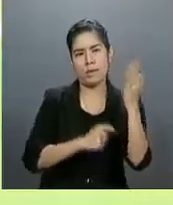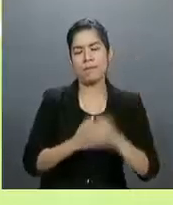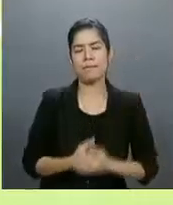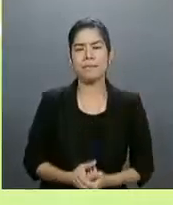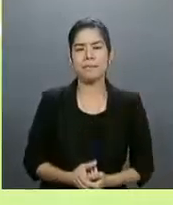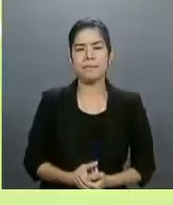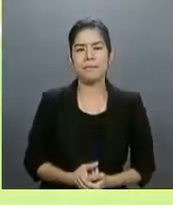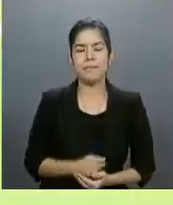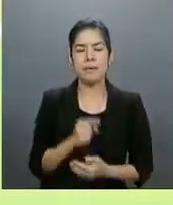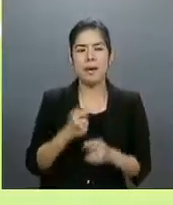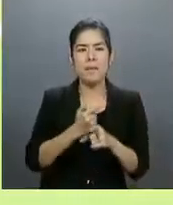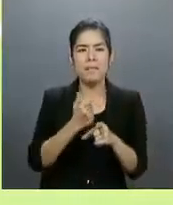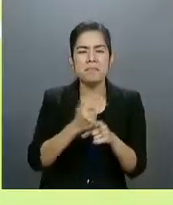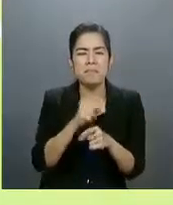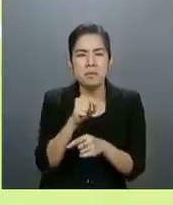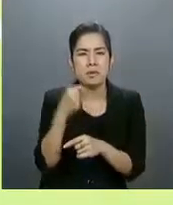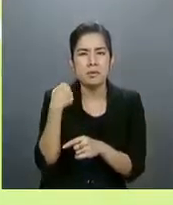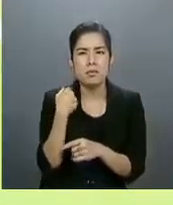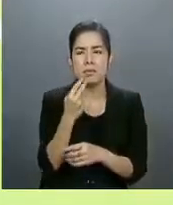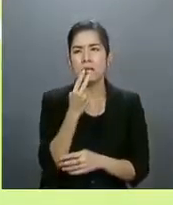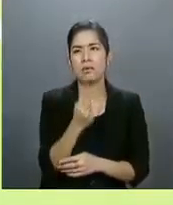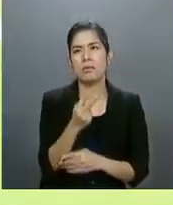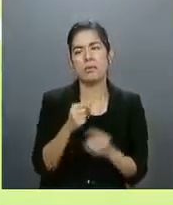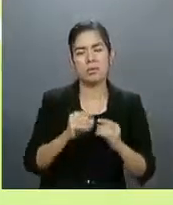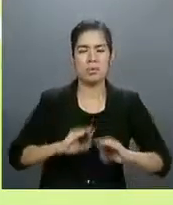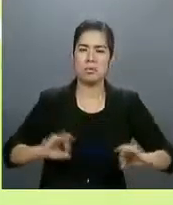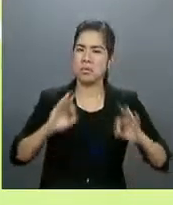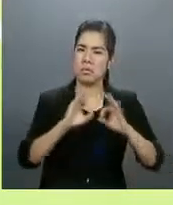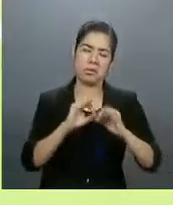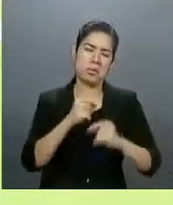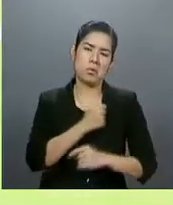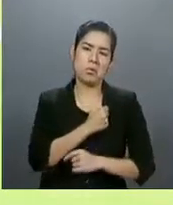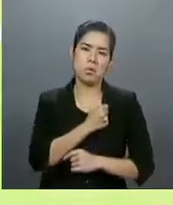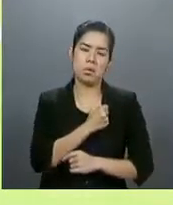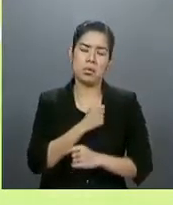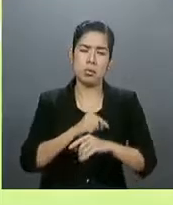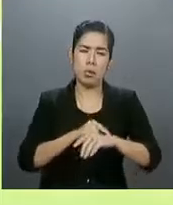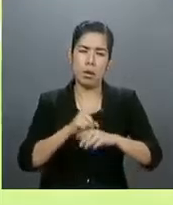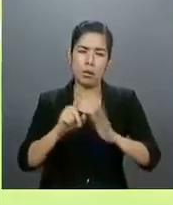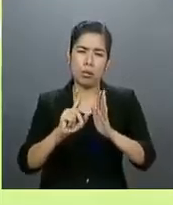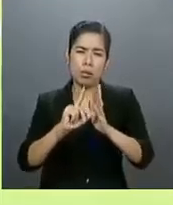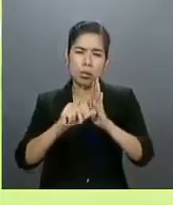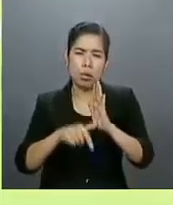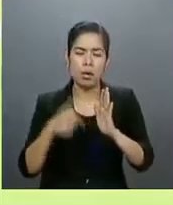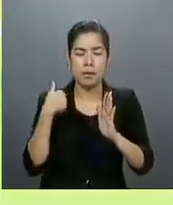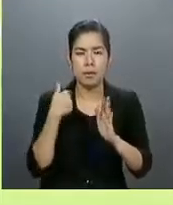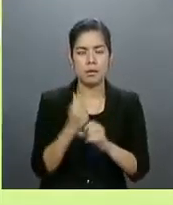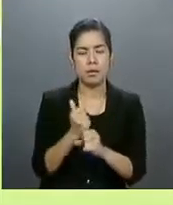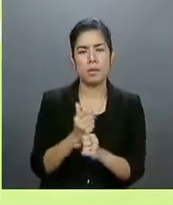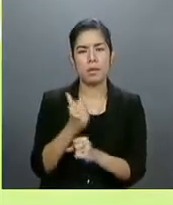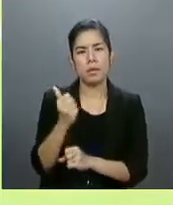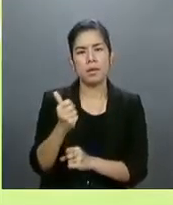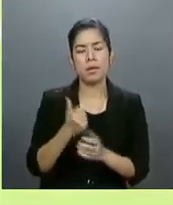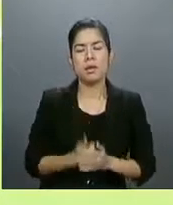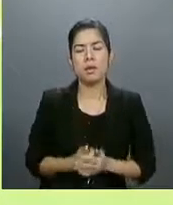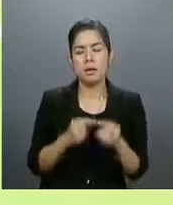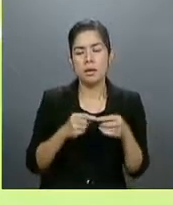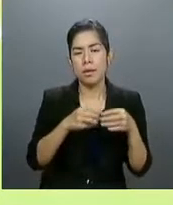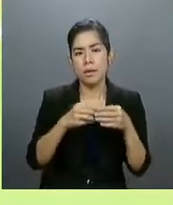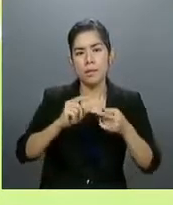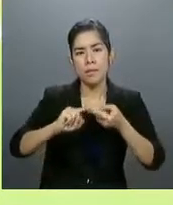กว่าจะเป็นมีดกรีดยางแต่ละเล่มต้องใช้ความอดทนและใช้เวลาเพื่อให้งานที่ออกมานั้นมีคุณภาพเพื่อนๆก็สามารถร่วมเป็นนักข่าว